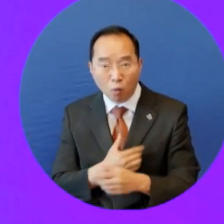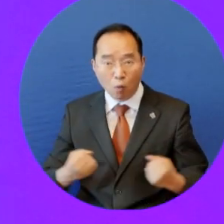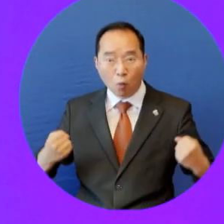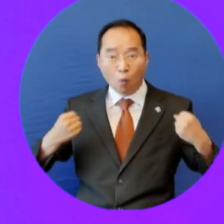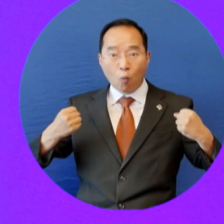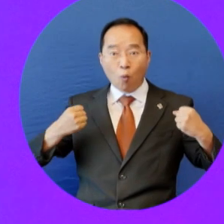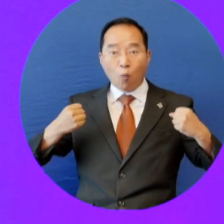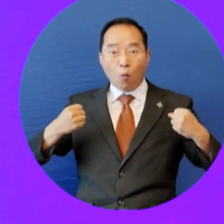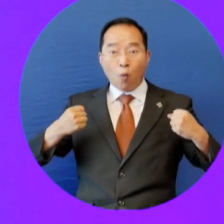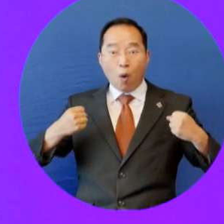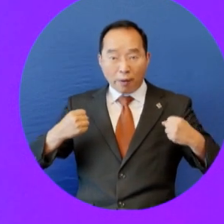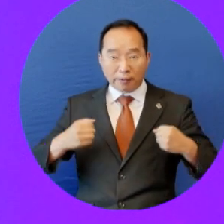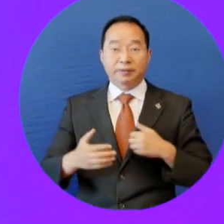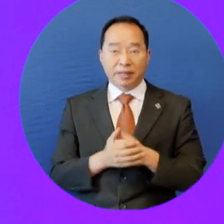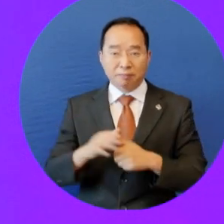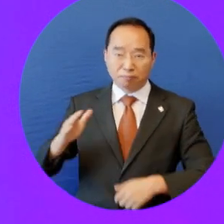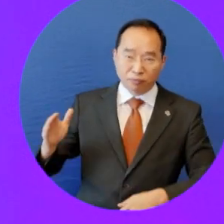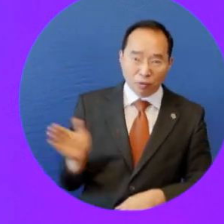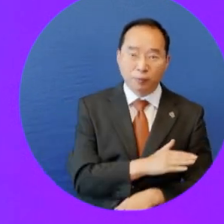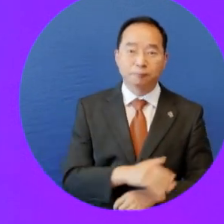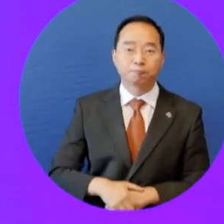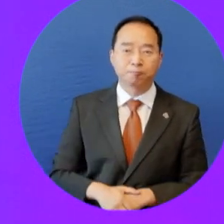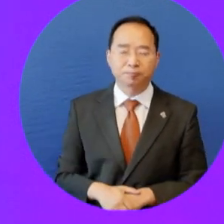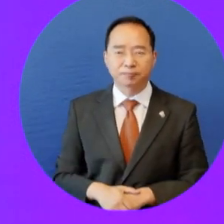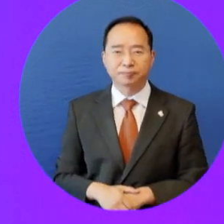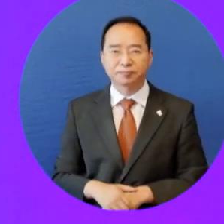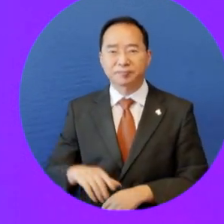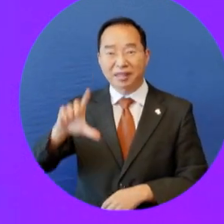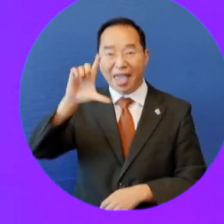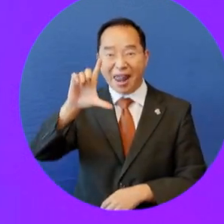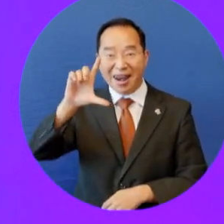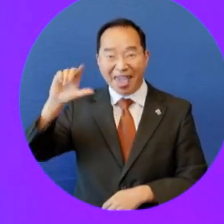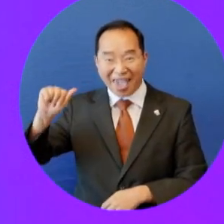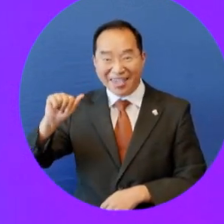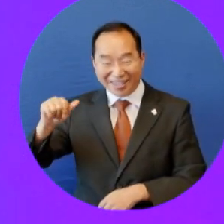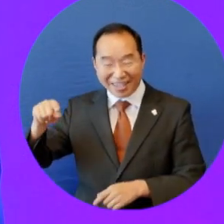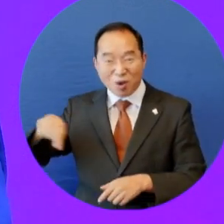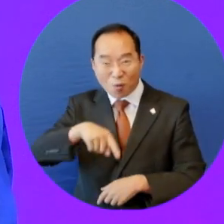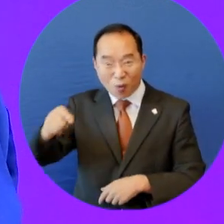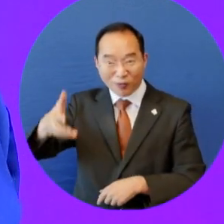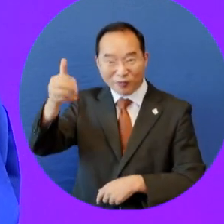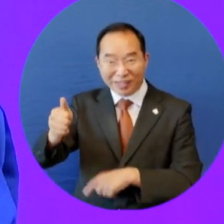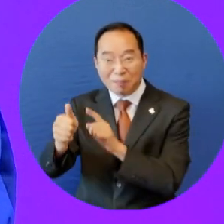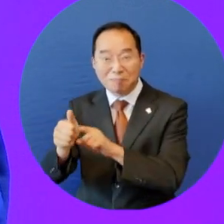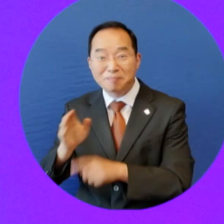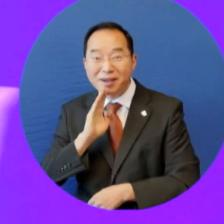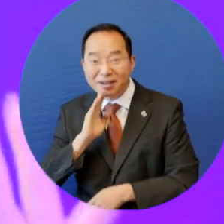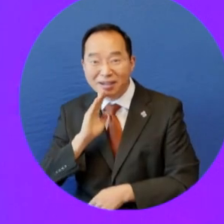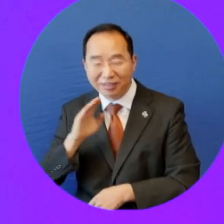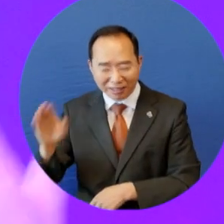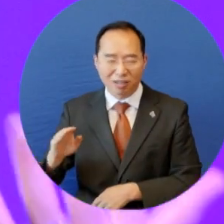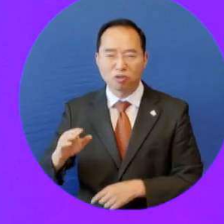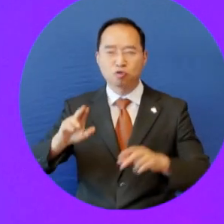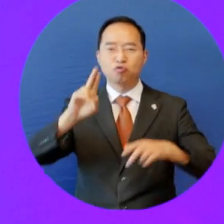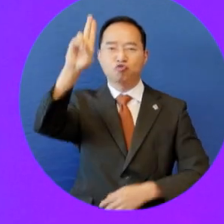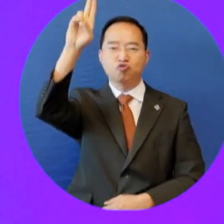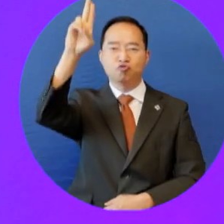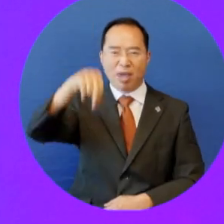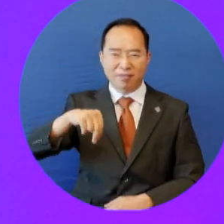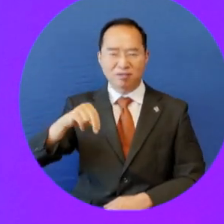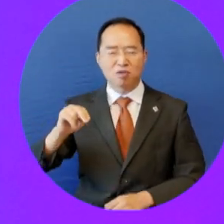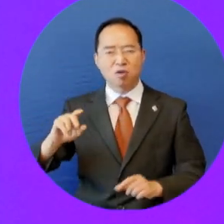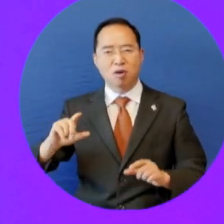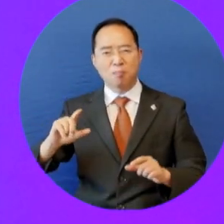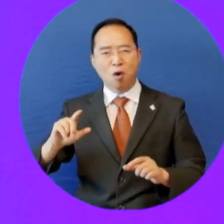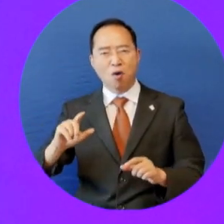생기고 건강해졌다는 거죠. 그래서 아놀 슈왈제네거가 그때부터 LA 주지사를 지내시면서도 UN 기후변화